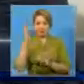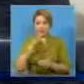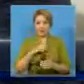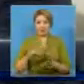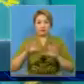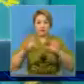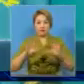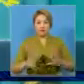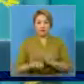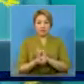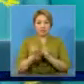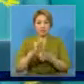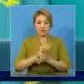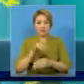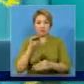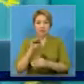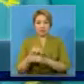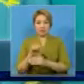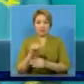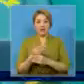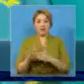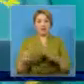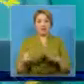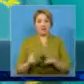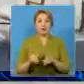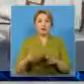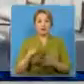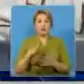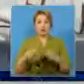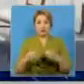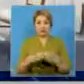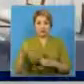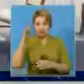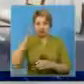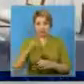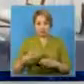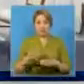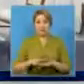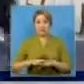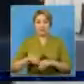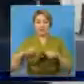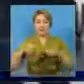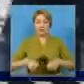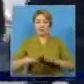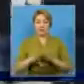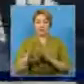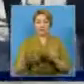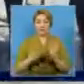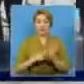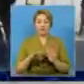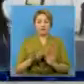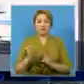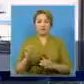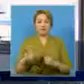были внесены изменения и дополнения, в соответствии с которым Ассамблея народа Казахстана наделена правом выбрать 9 депутатов